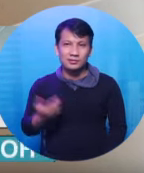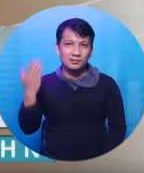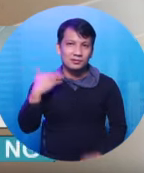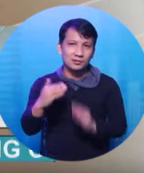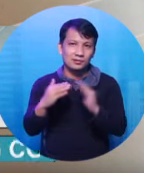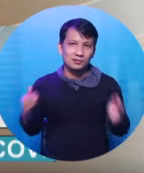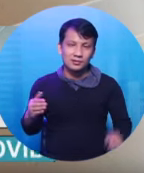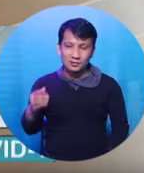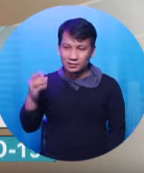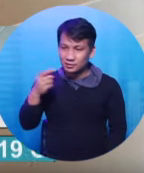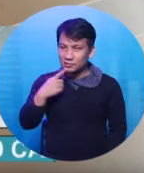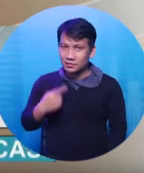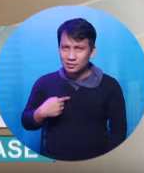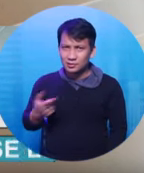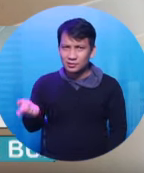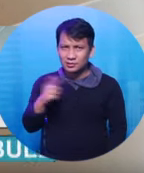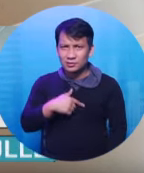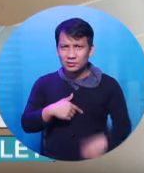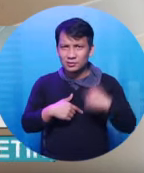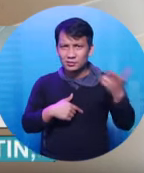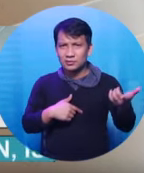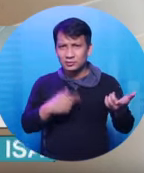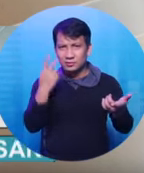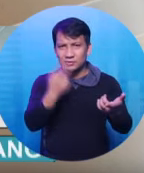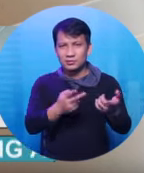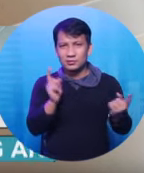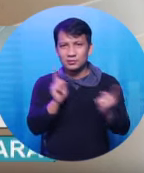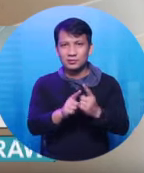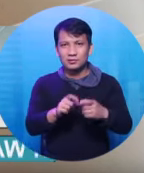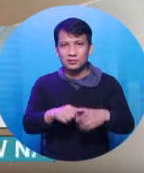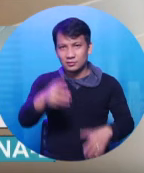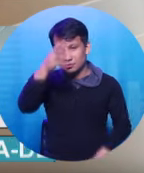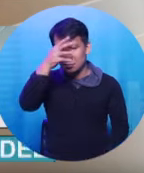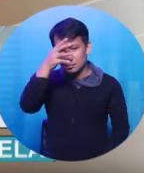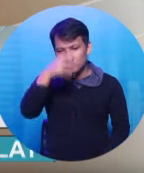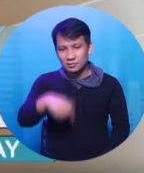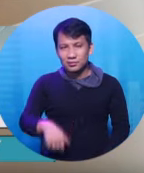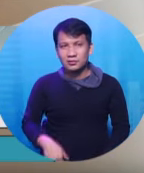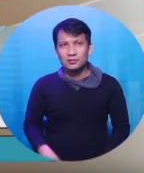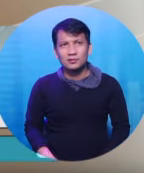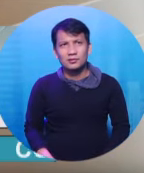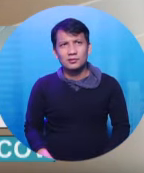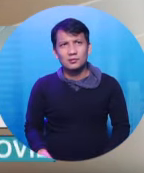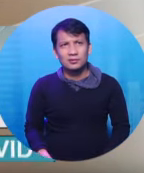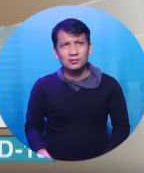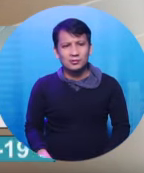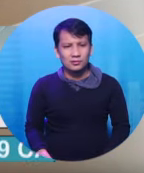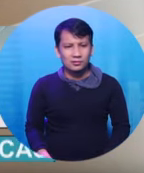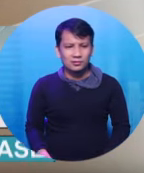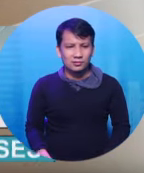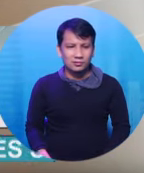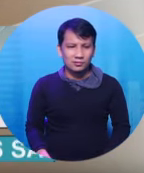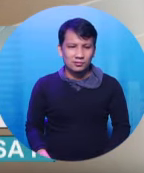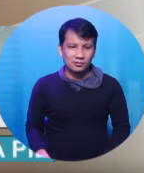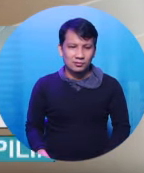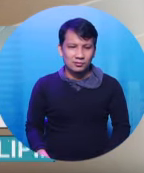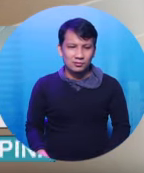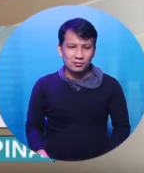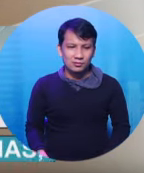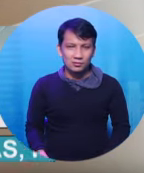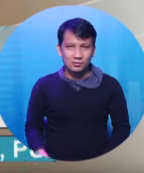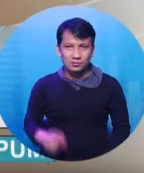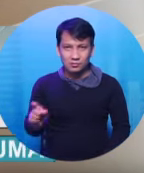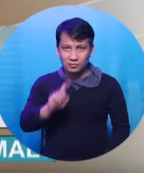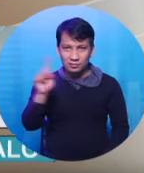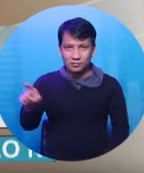Tapos sabi pa ni kuya, muntik na kayo maabutan ng father ko. Ano ba yun? Oh, tinanong ko sana ng kuya mo kung may nangyari